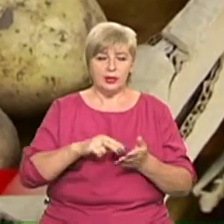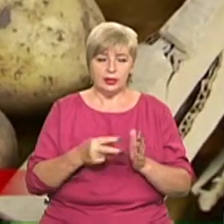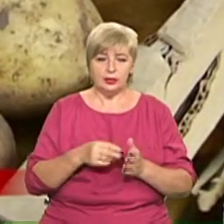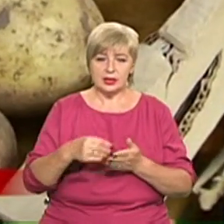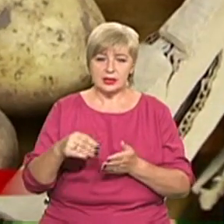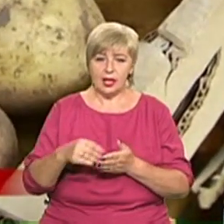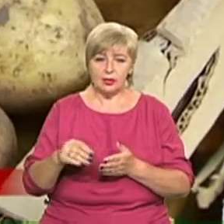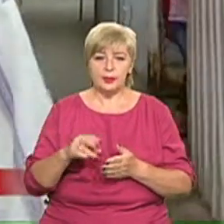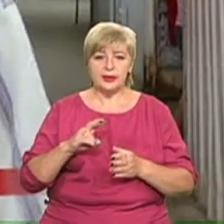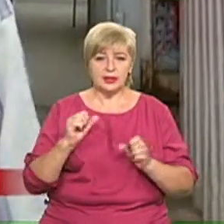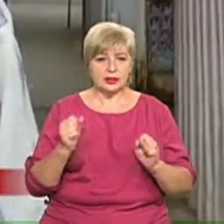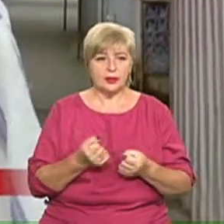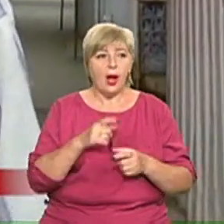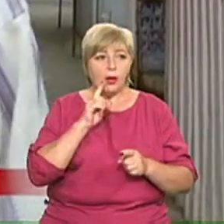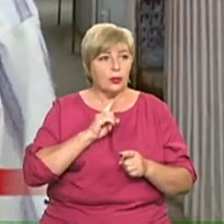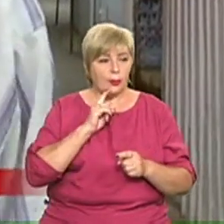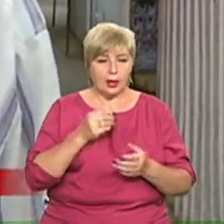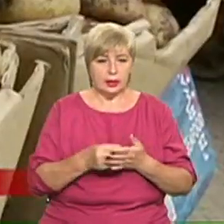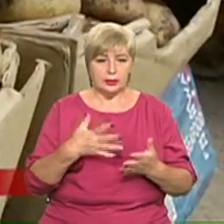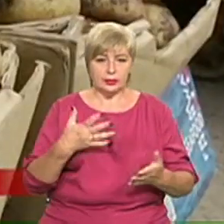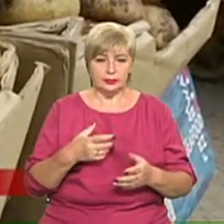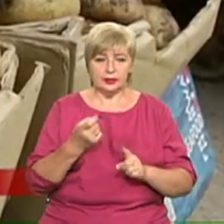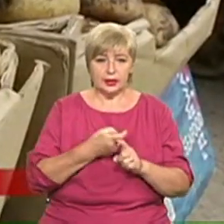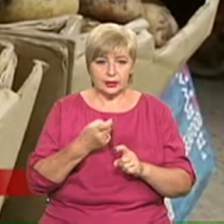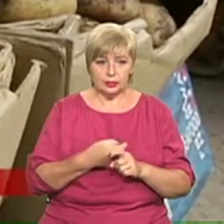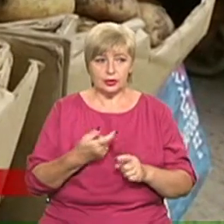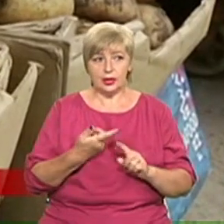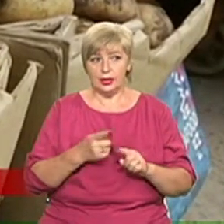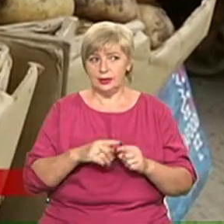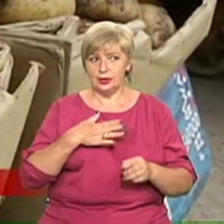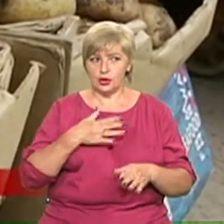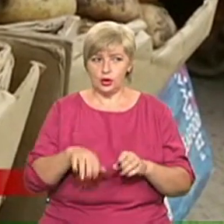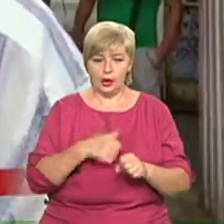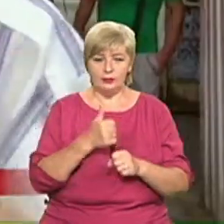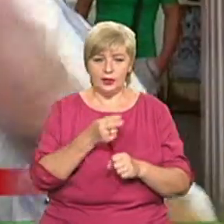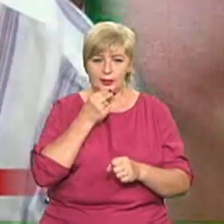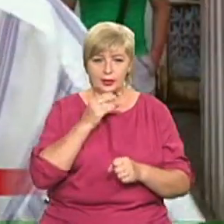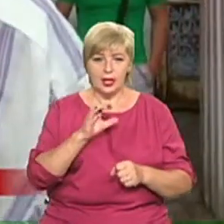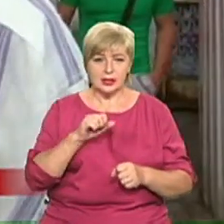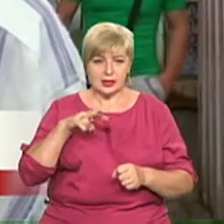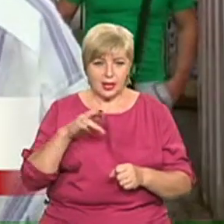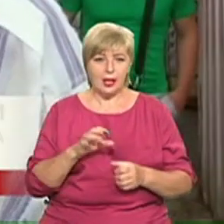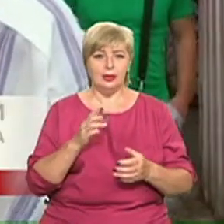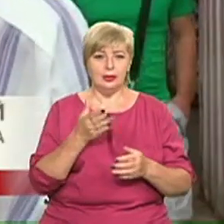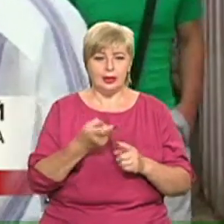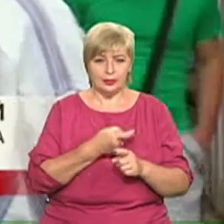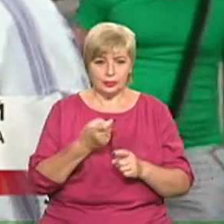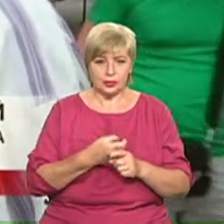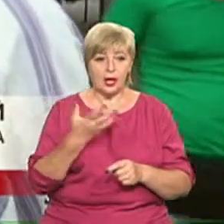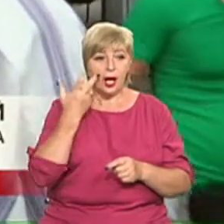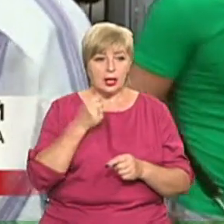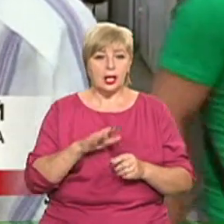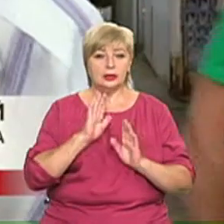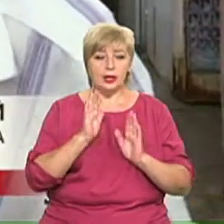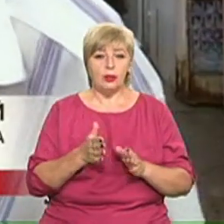та поки каже, дорого. Картошка – це ж наш основний продукт. Сало, картошка. Як вже почнеться оптова поставка, ось так, як,